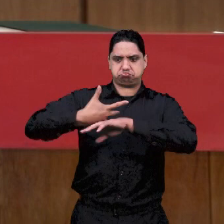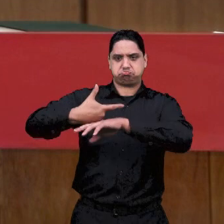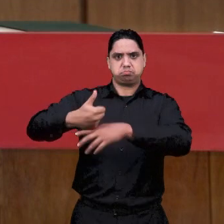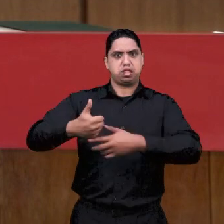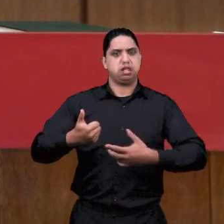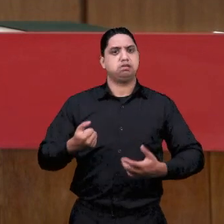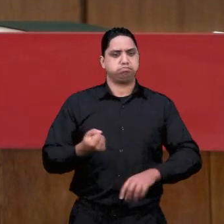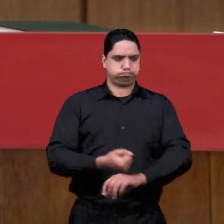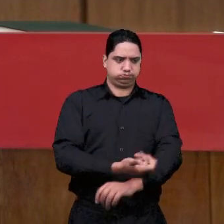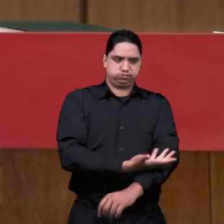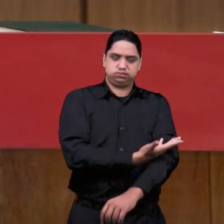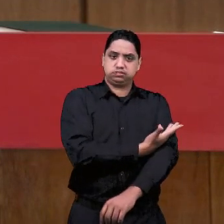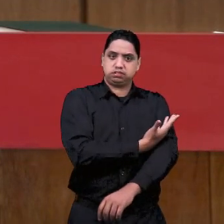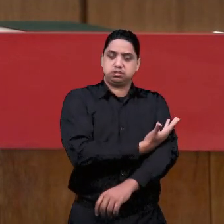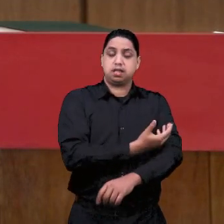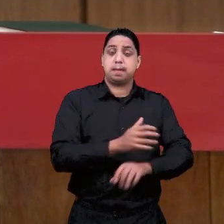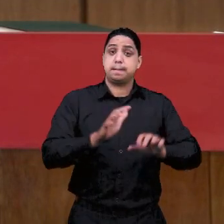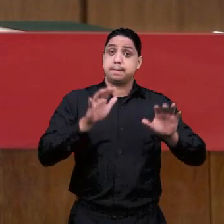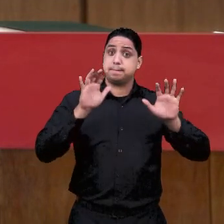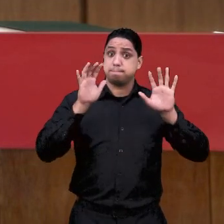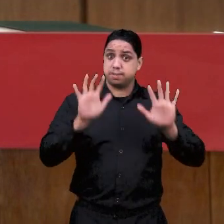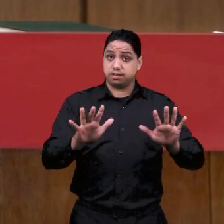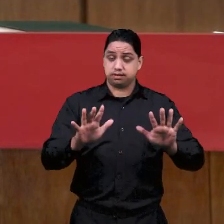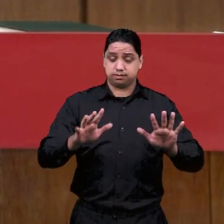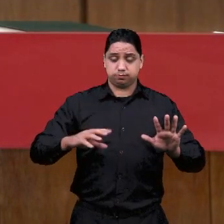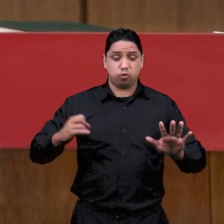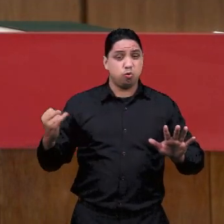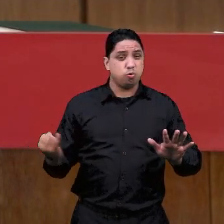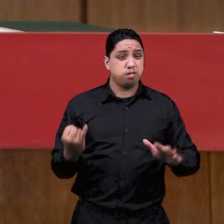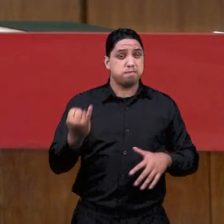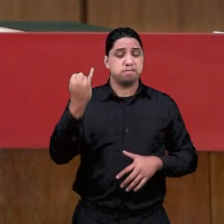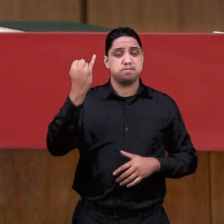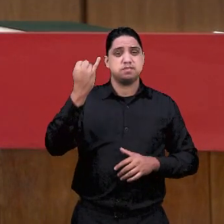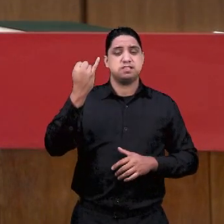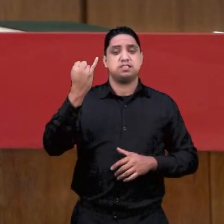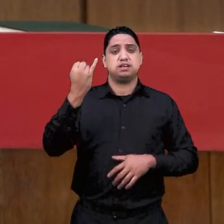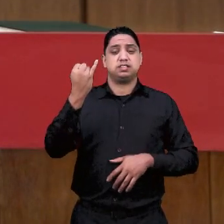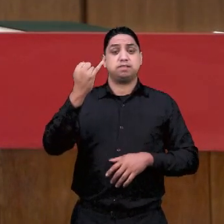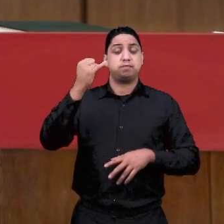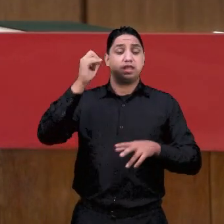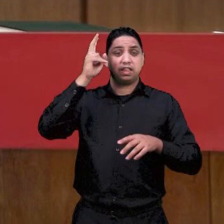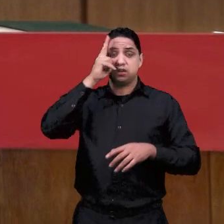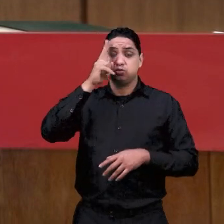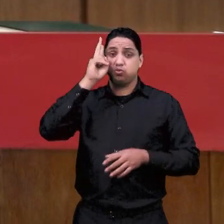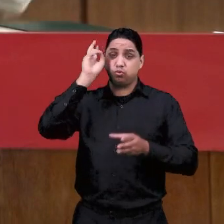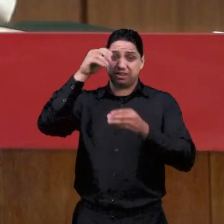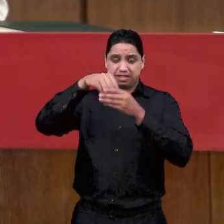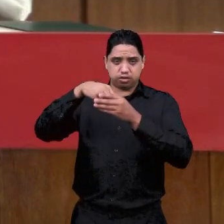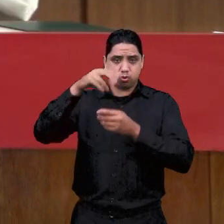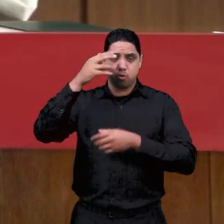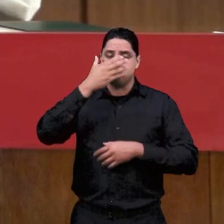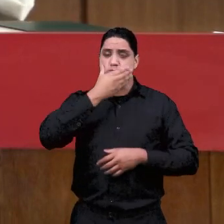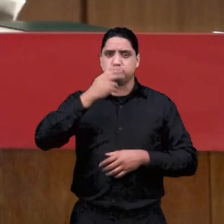qui est important à propos de Joseph et de tout ce qui s'est passé,